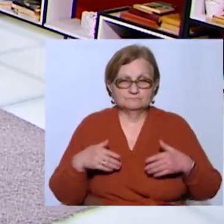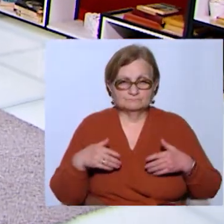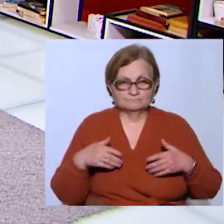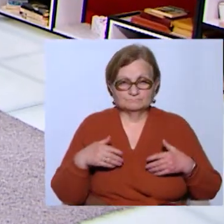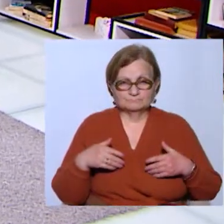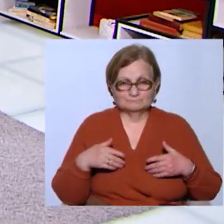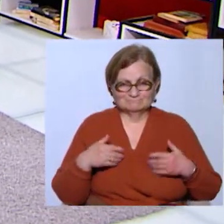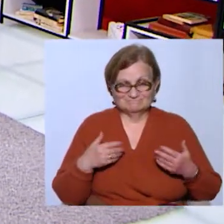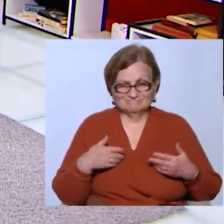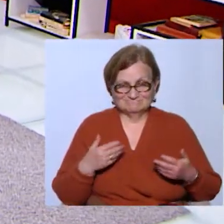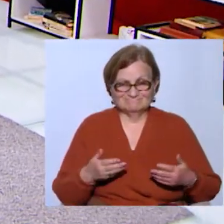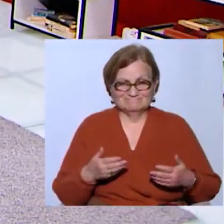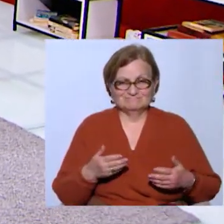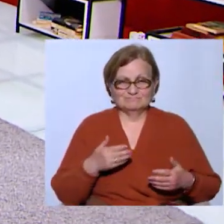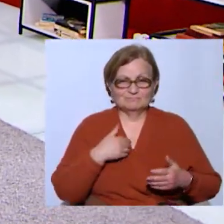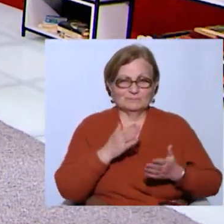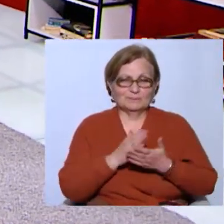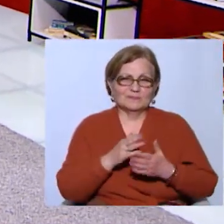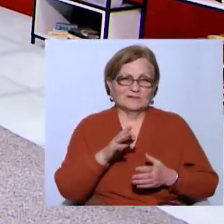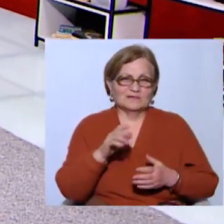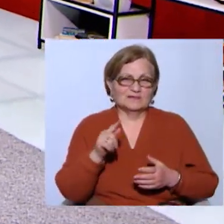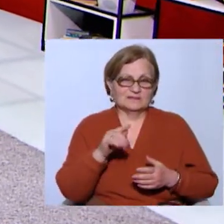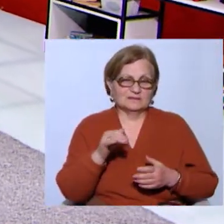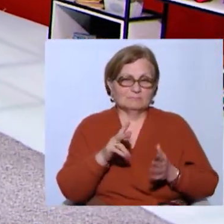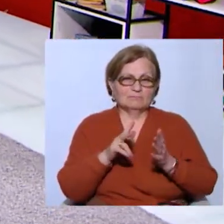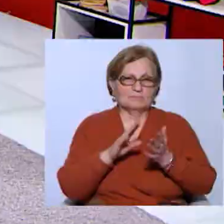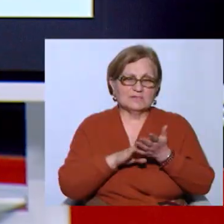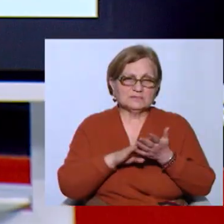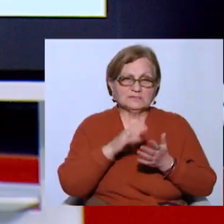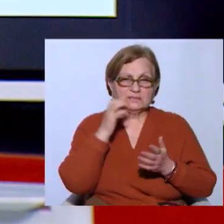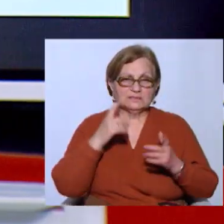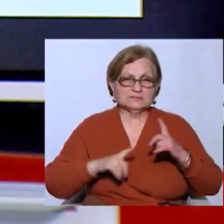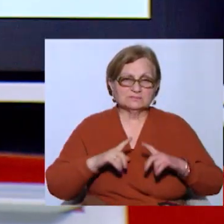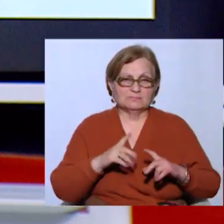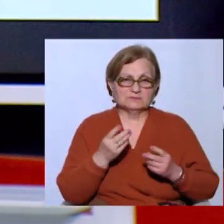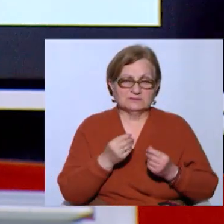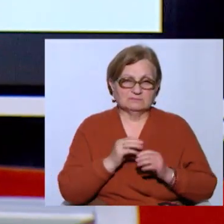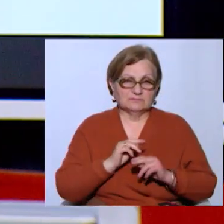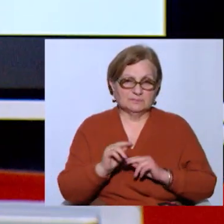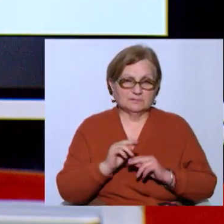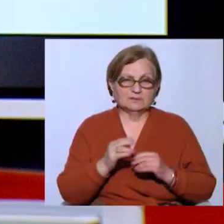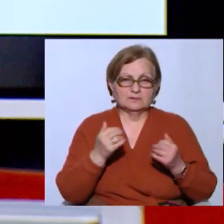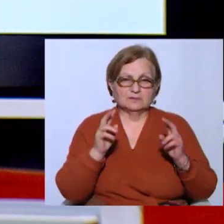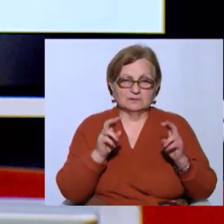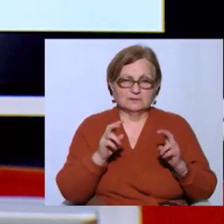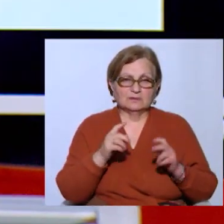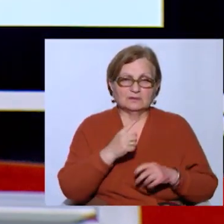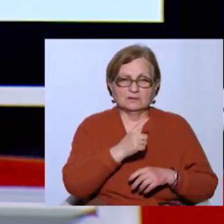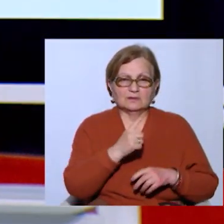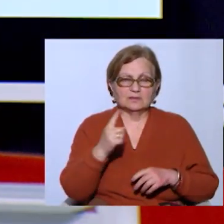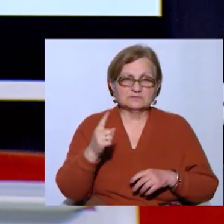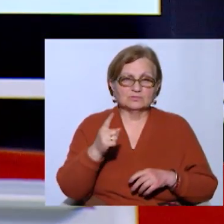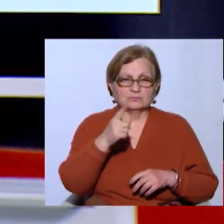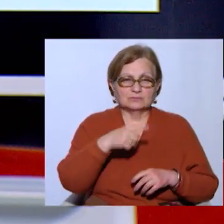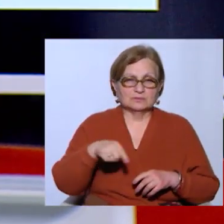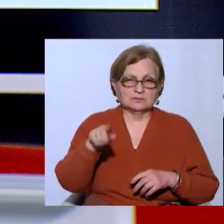მოგესალმებით. მიხარია თქვენი ნახვა. მე ვარ ქეთი, მეცხრე კლასის მათემატიკის მასწავლებელი. დღევანდელი გაკვეთილის თემა არის ერთეულოვანი წრე,